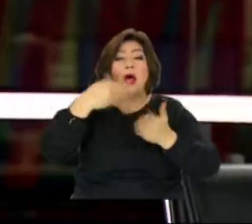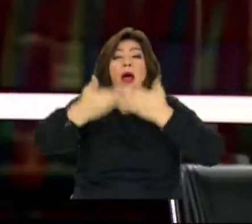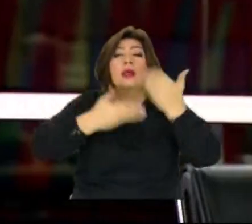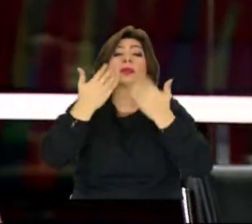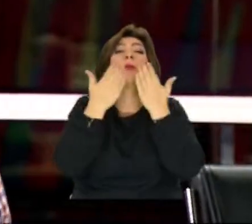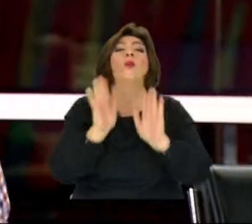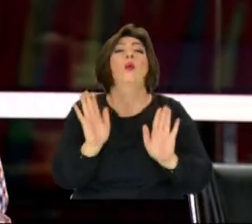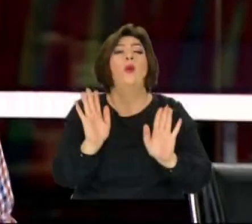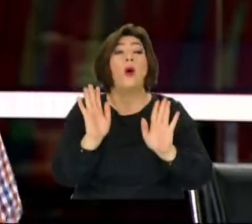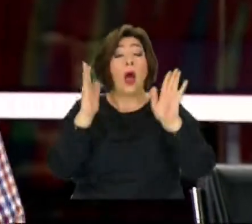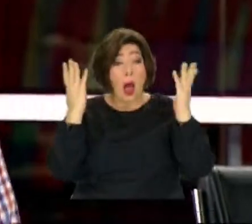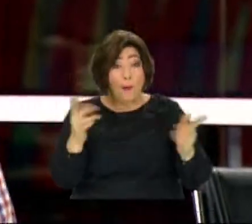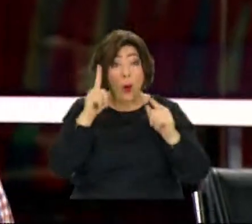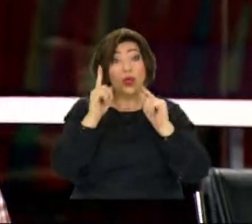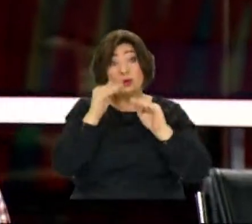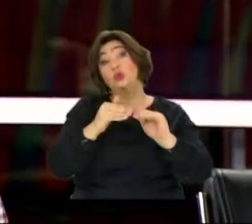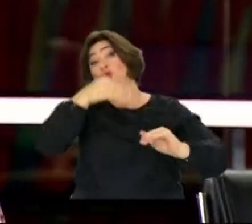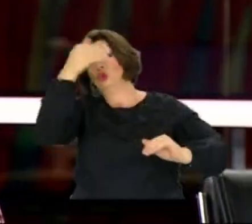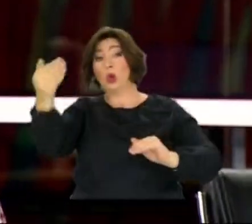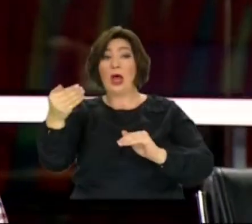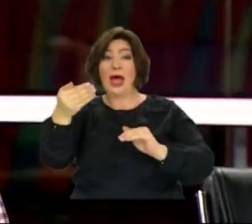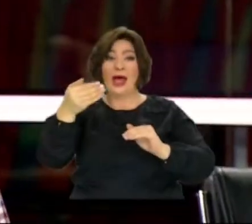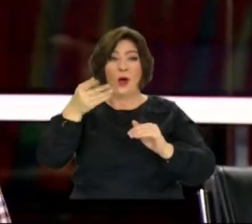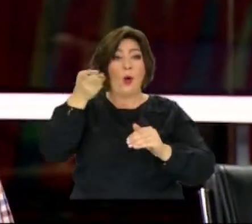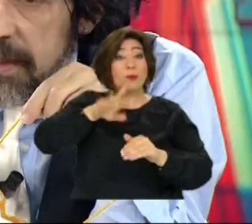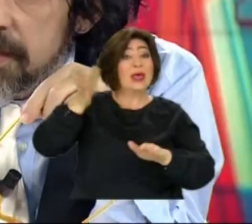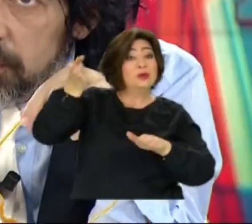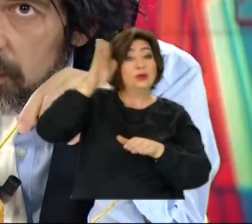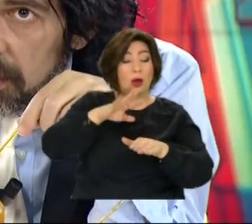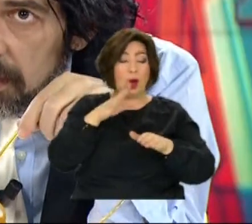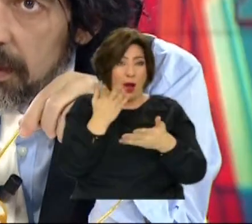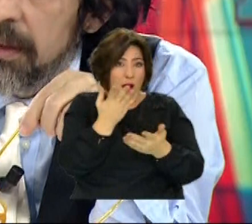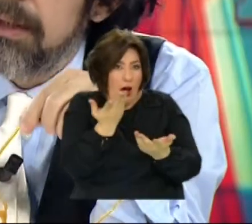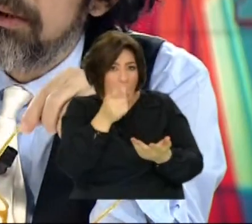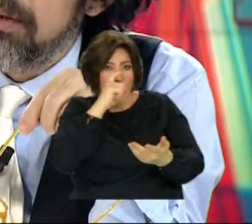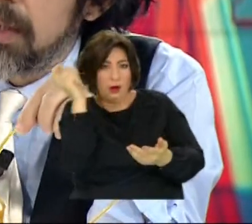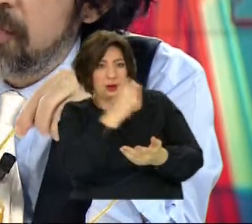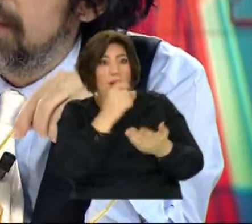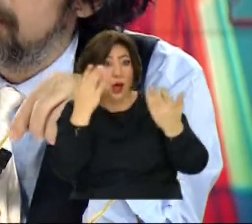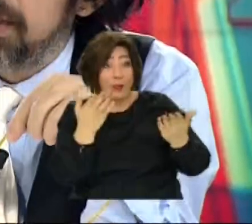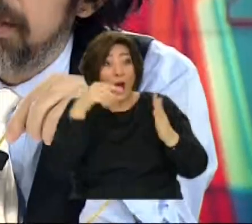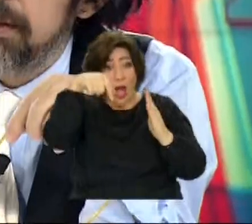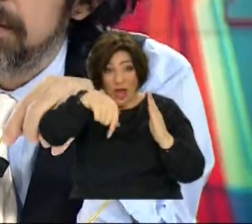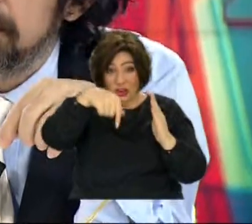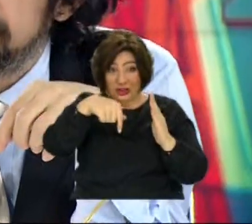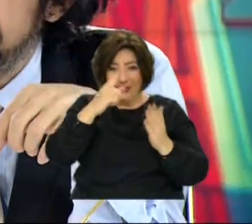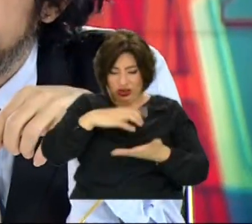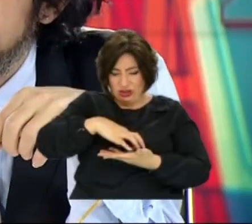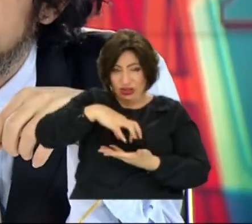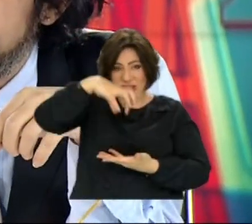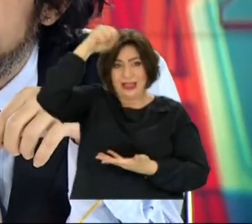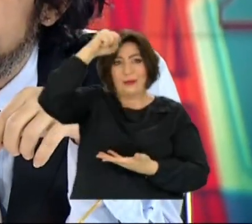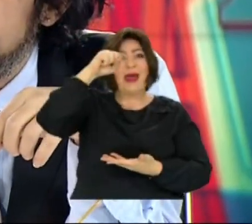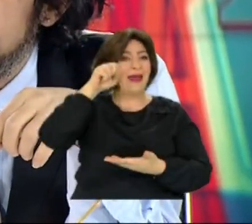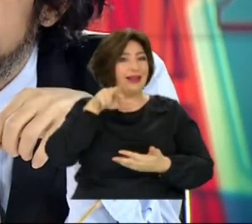aslında. Sadece. Fakat yani, ondan sonrası detaylı bir şekilde Kur'an'da... Ama şeyi söylediniz bu... İşte tamam yani aşağıdan bir çekilme, yukarı... bir çekilme var